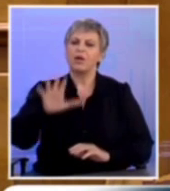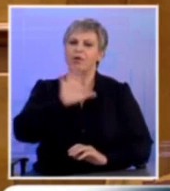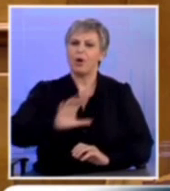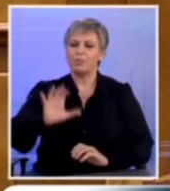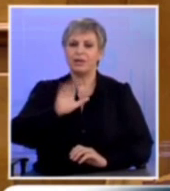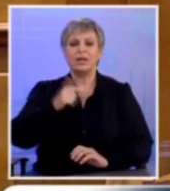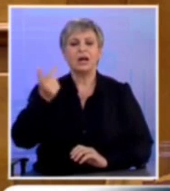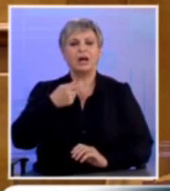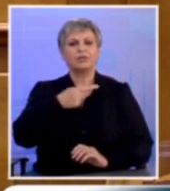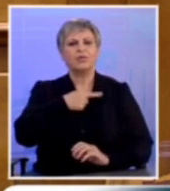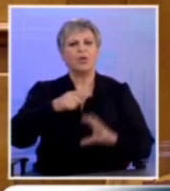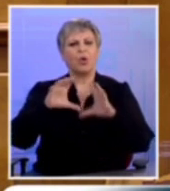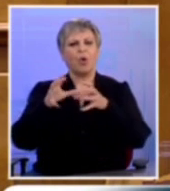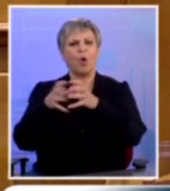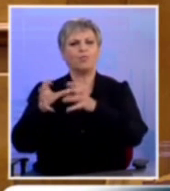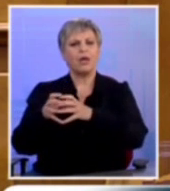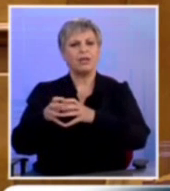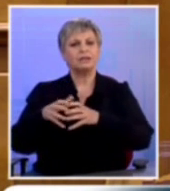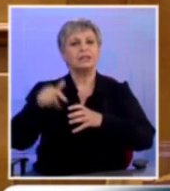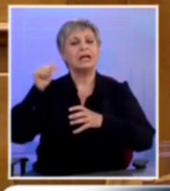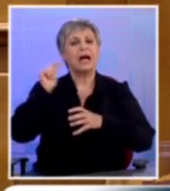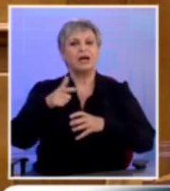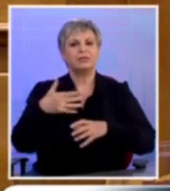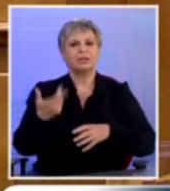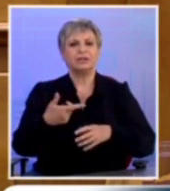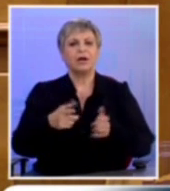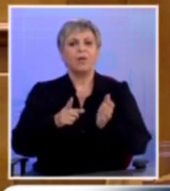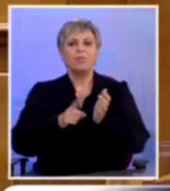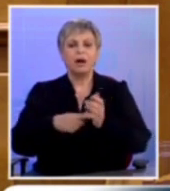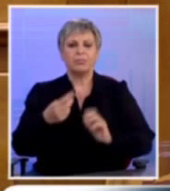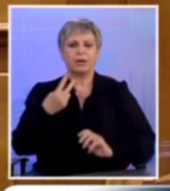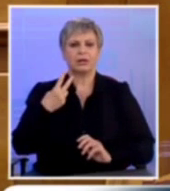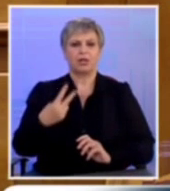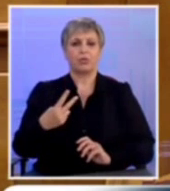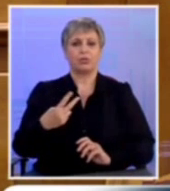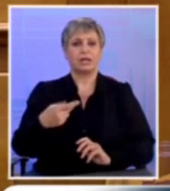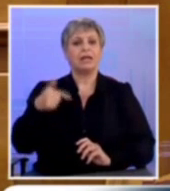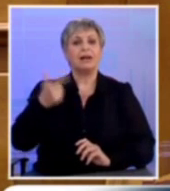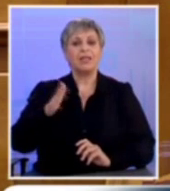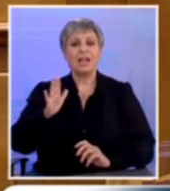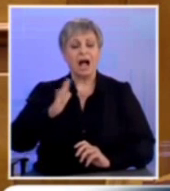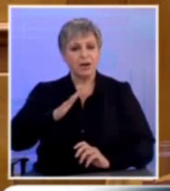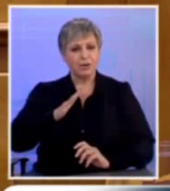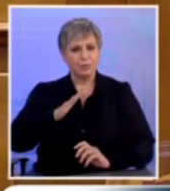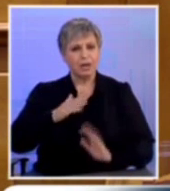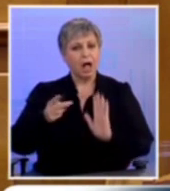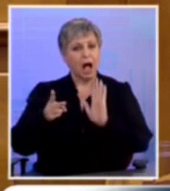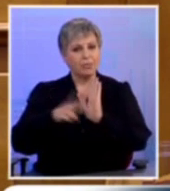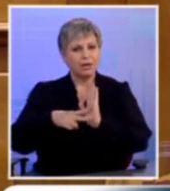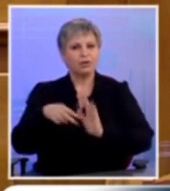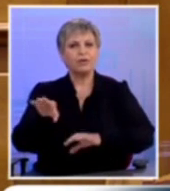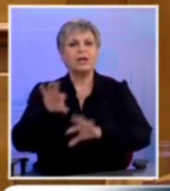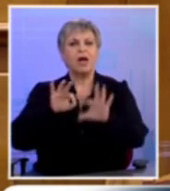δημοκρατία, στέλνοντας ένα μήνυμα ότι απαγορεύεται οι πολίτες, οι λαοί, να κάνουν επιλογές έξω από το μονόδρομο